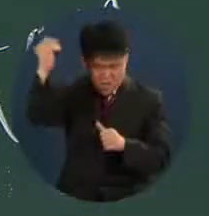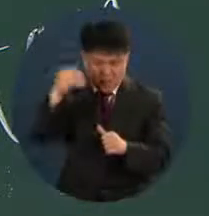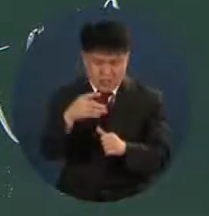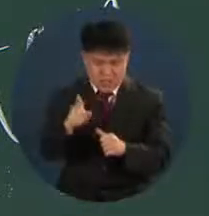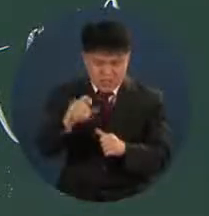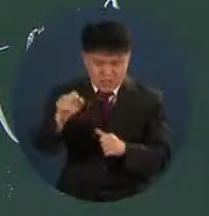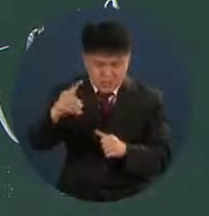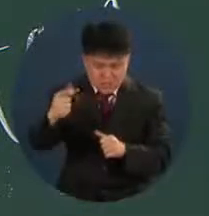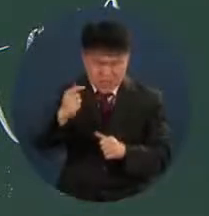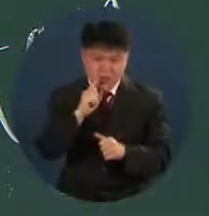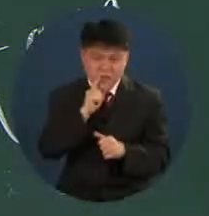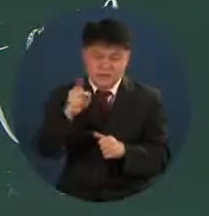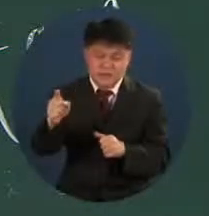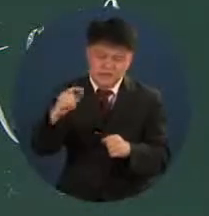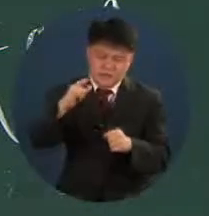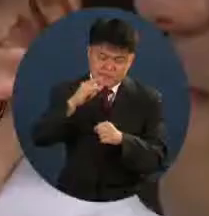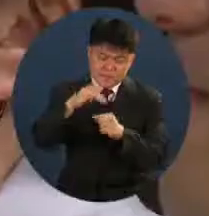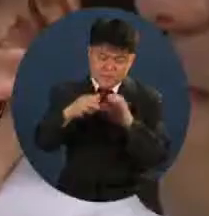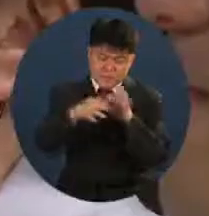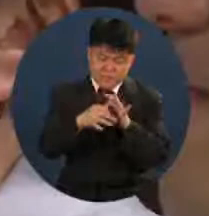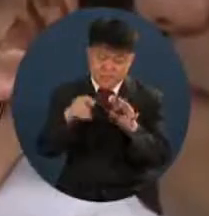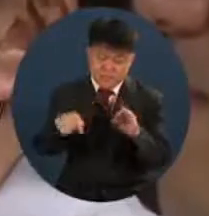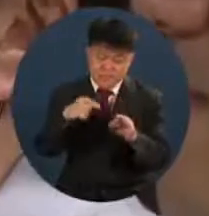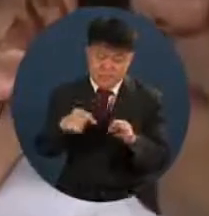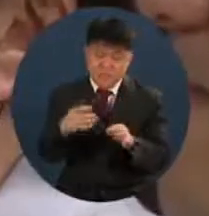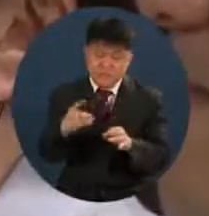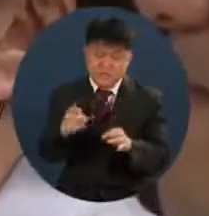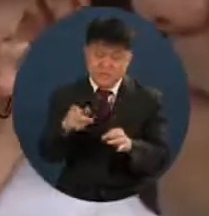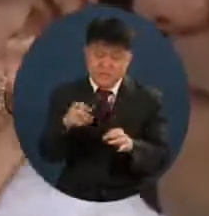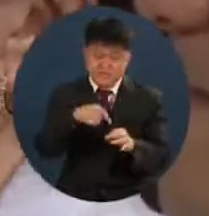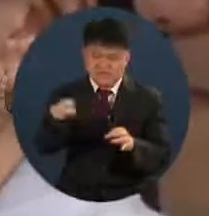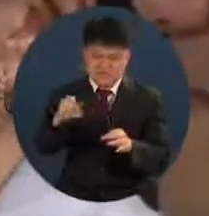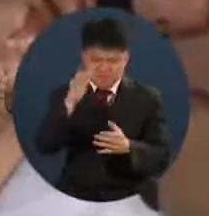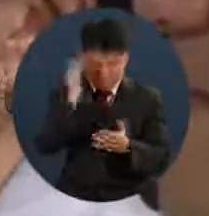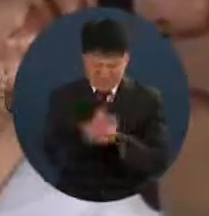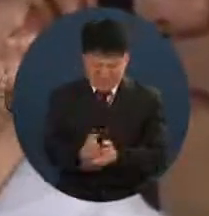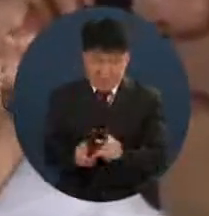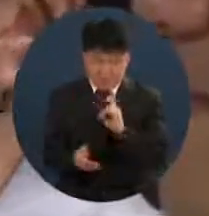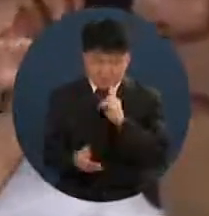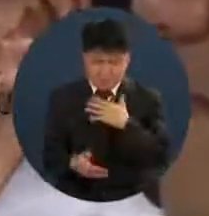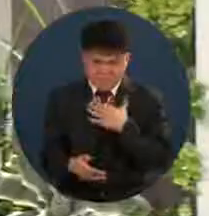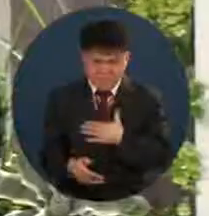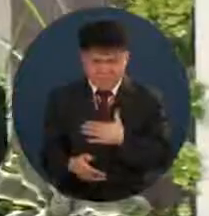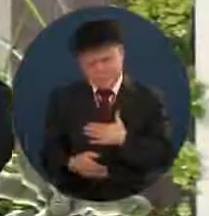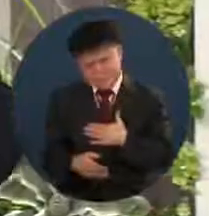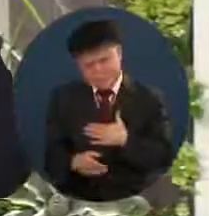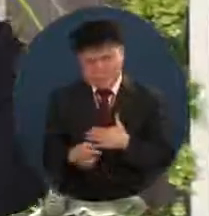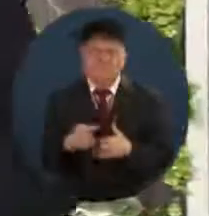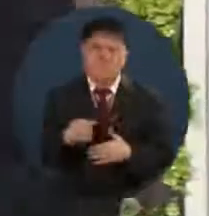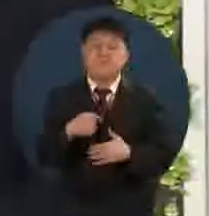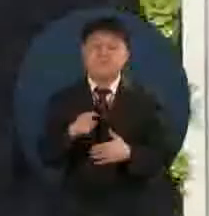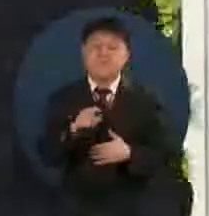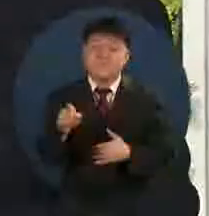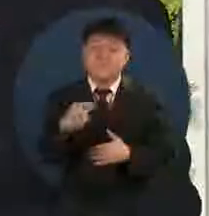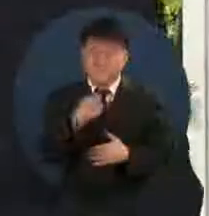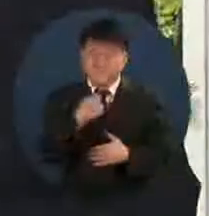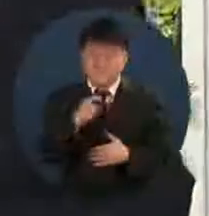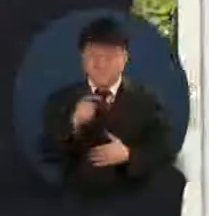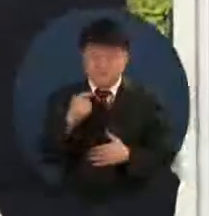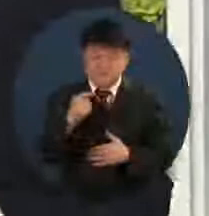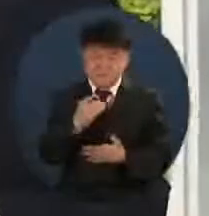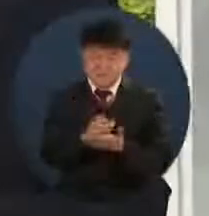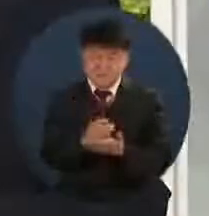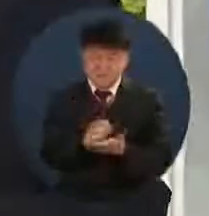거죠. 태양계 안에서도 저기 토성 동네는 저 가면 안 됩니다. 예. 그래서 다르크 물은 사연들이 있고